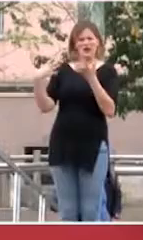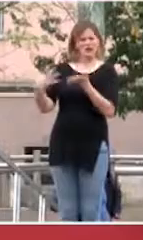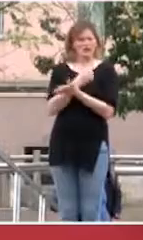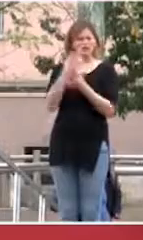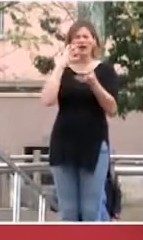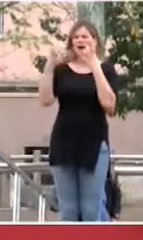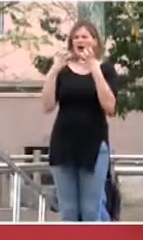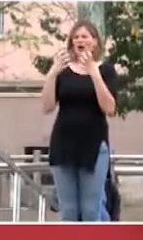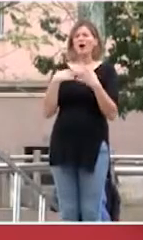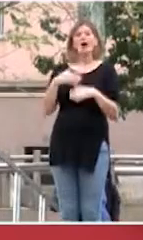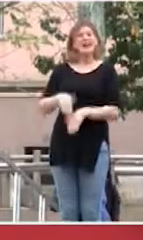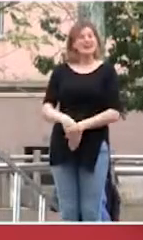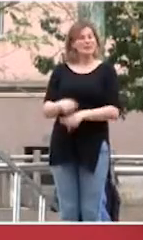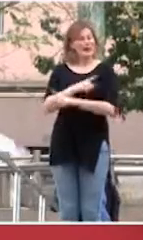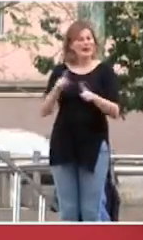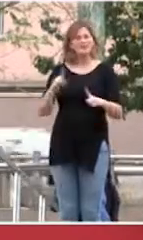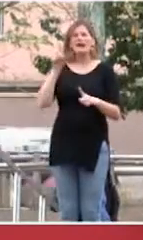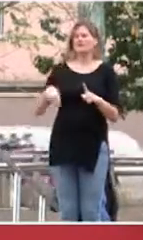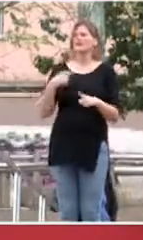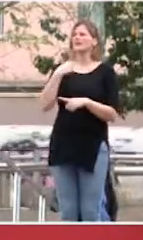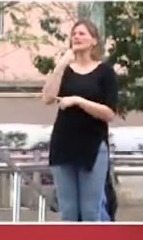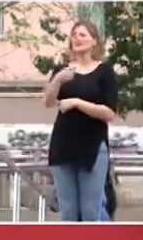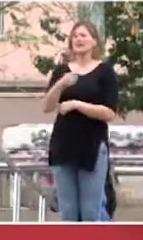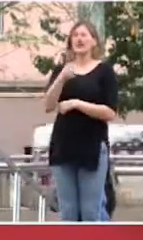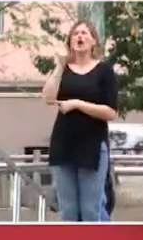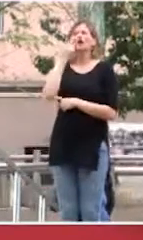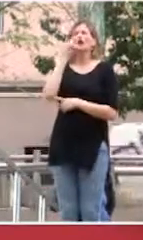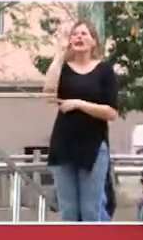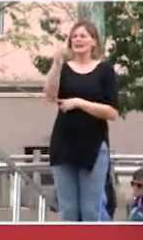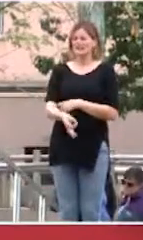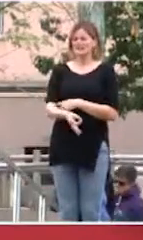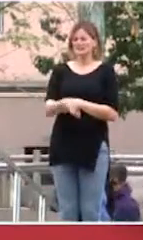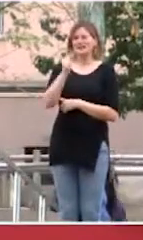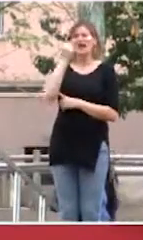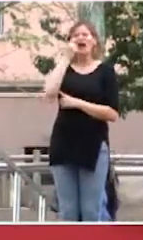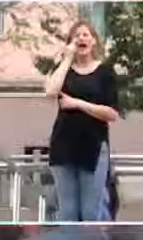A todos aquellos que gritabais, con Rivera no, ahora tenemos que decir, con Ada sí!